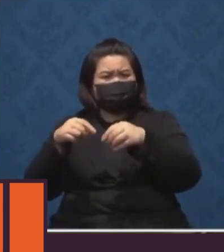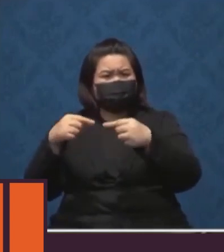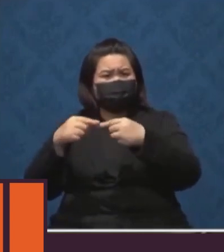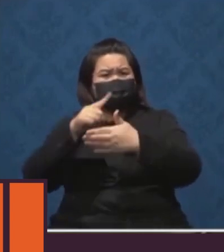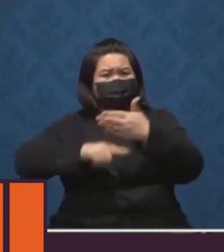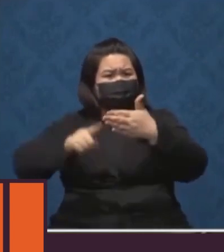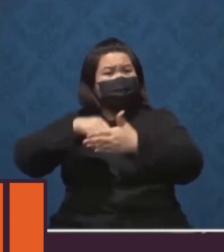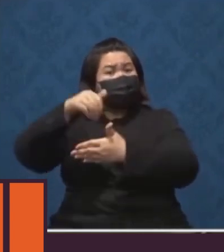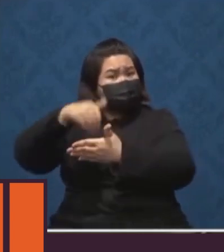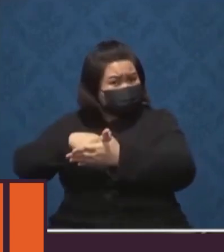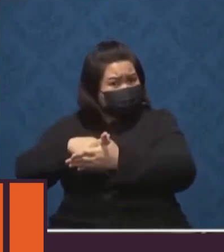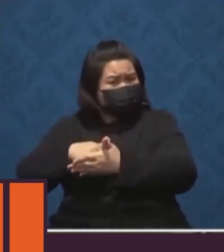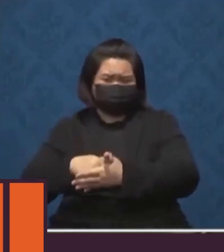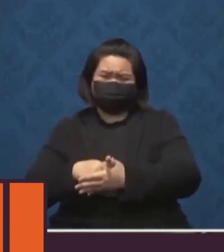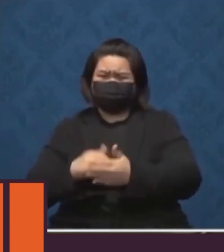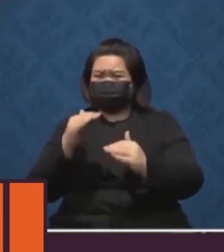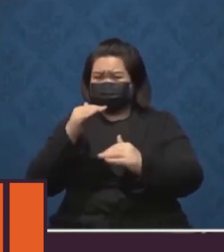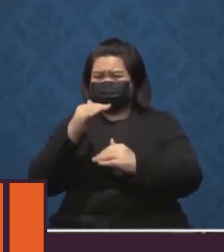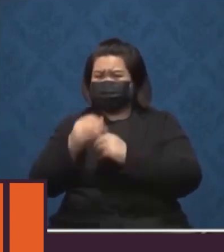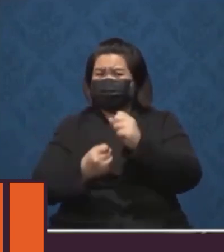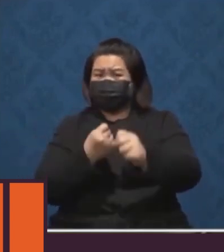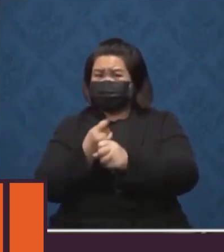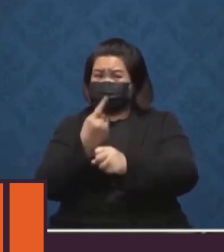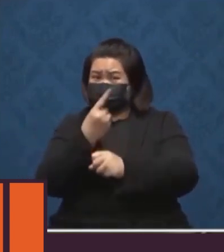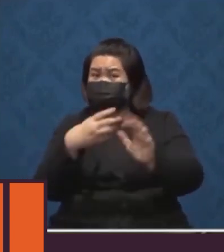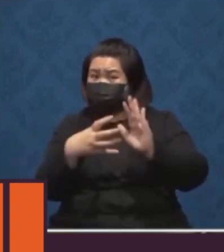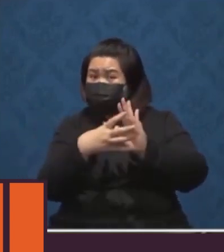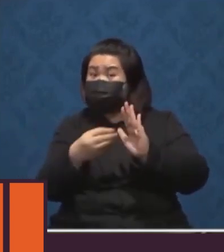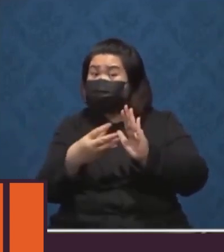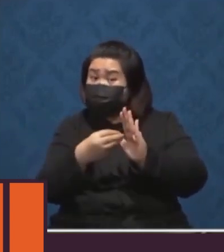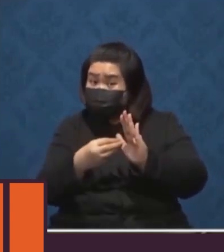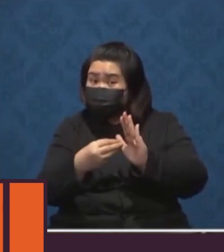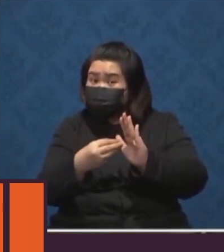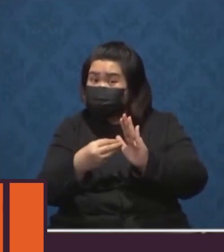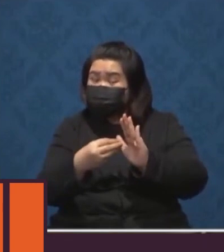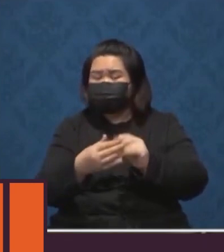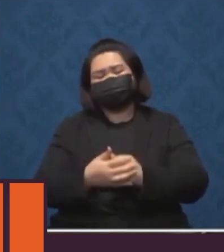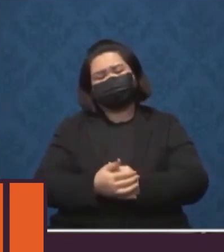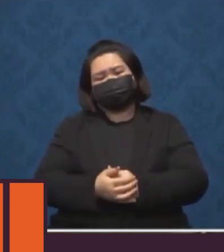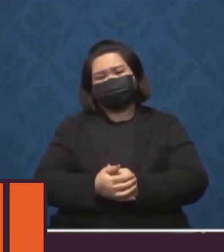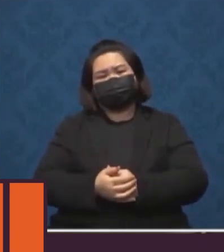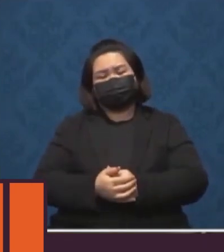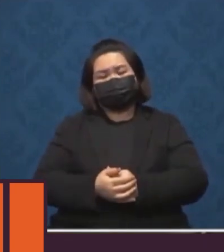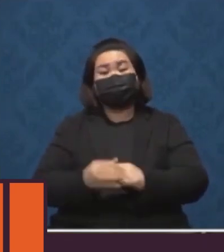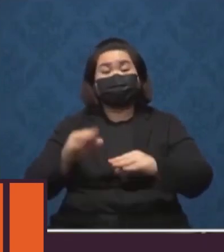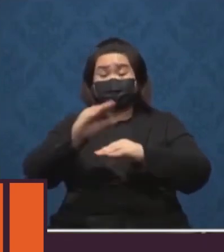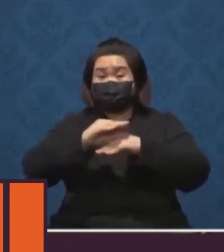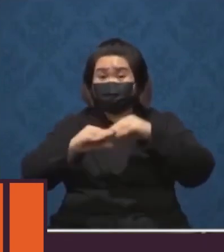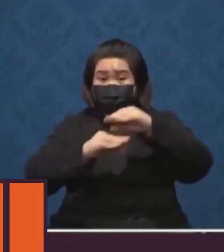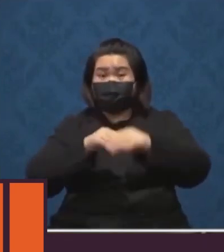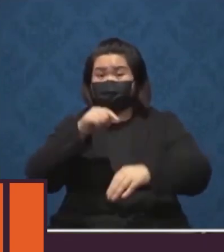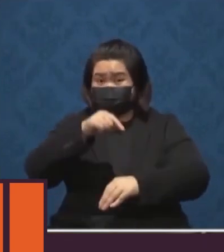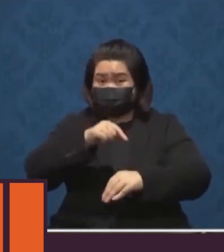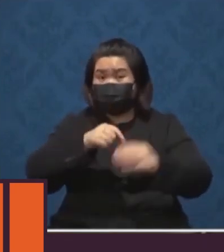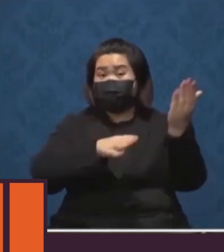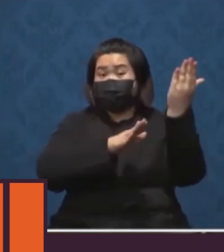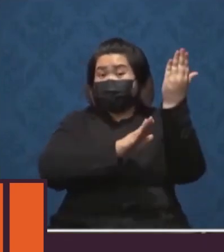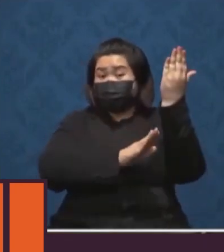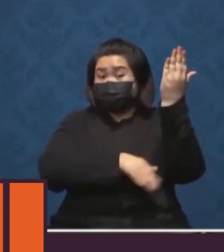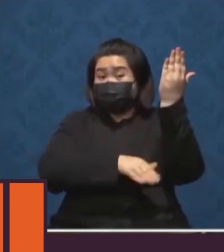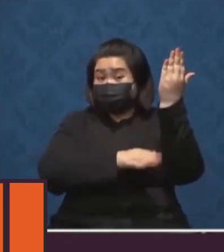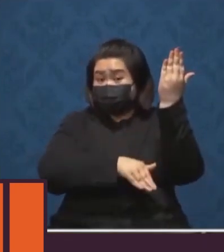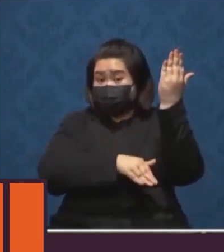แถมยนำเโงงงงงงงกงงงงโงงงงโ viverา เพ sociedadกนพวกเรส